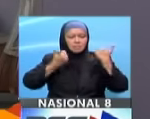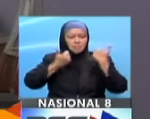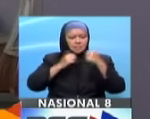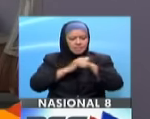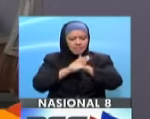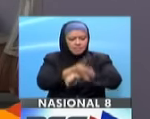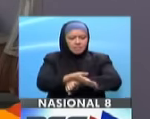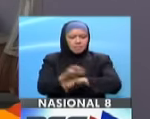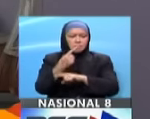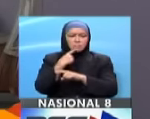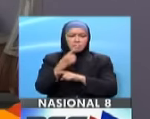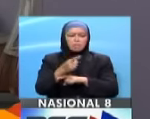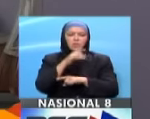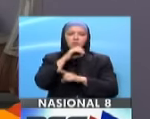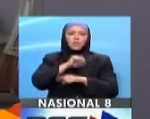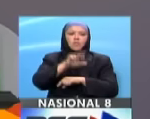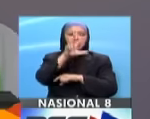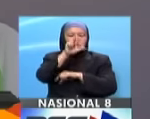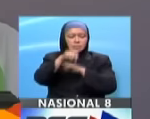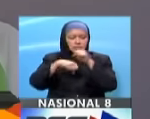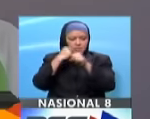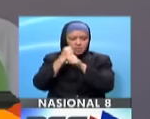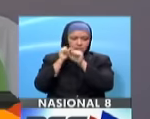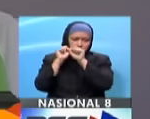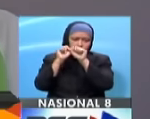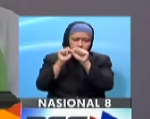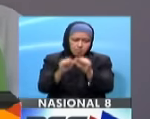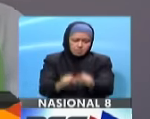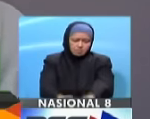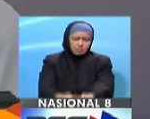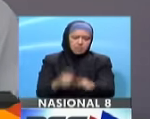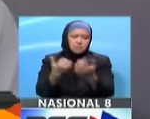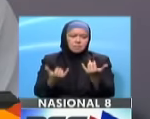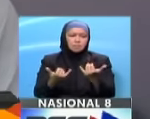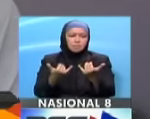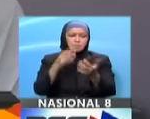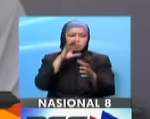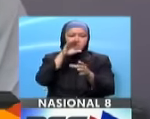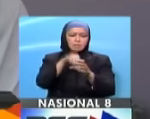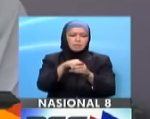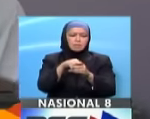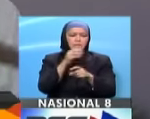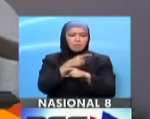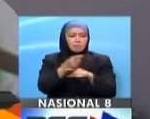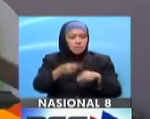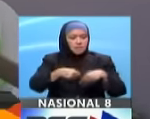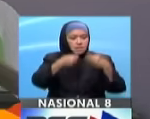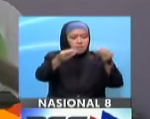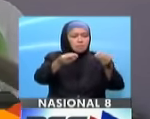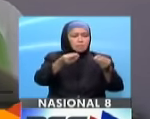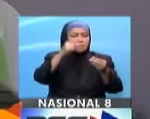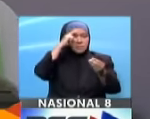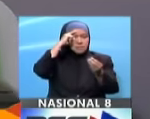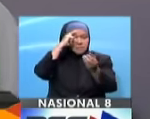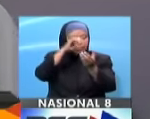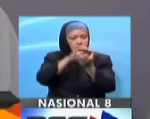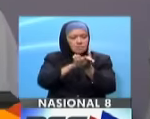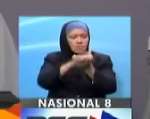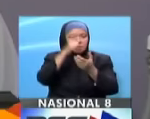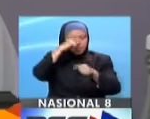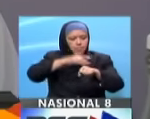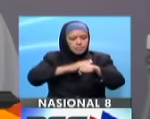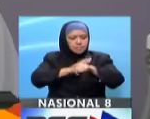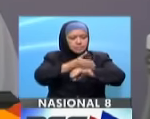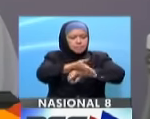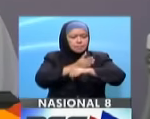sejak berusia 30 tahun. Aidiladha kali ini, Niklah diberi kepercayaan menyembelih 16 ekor lembu pada hari